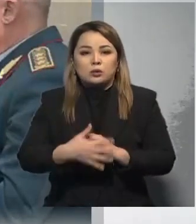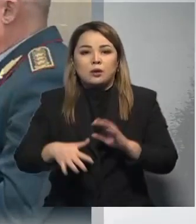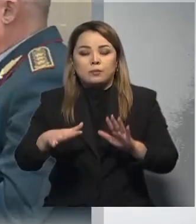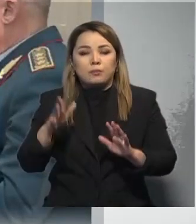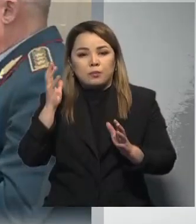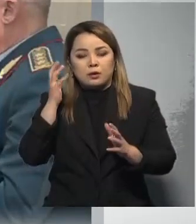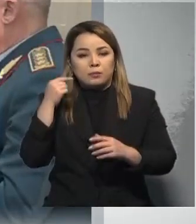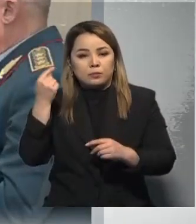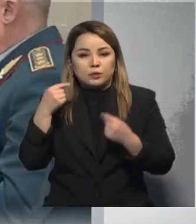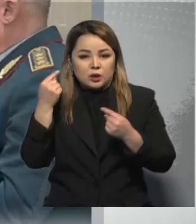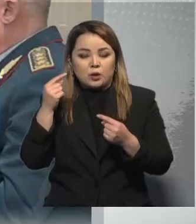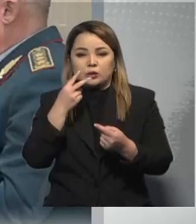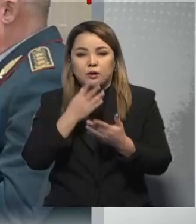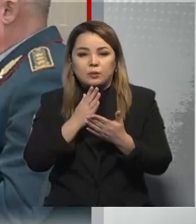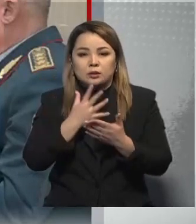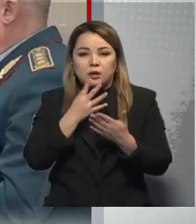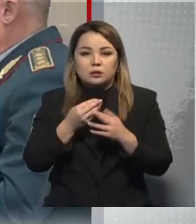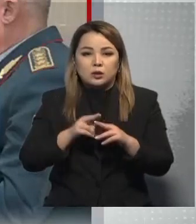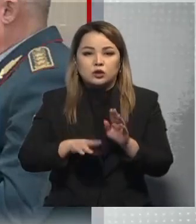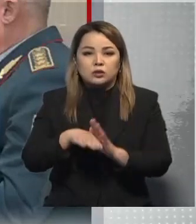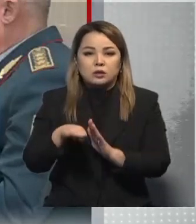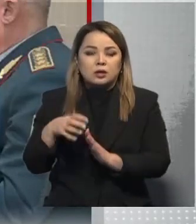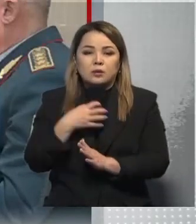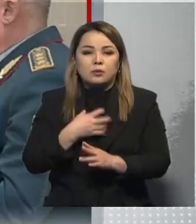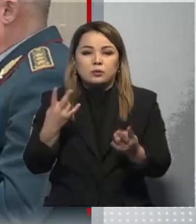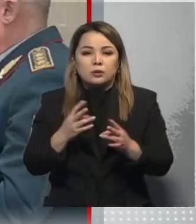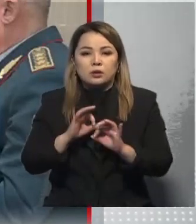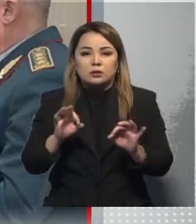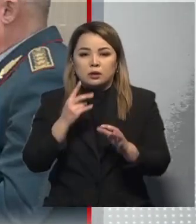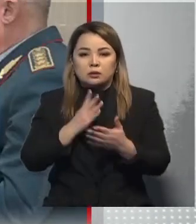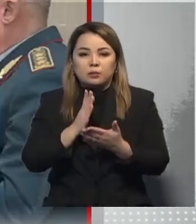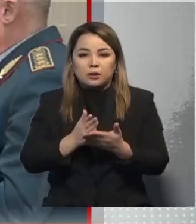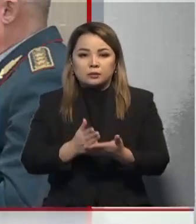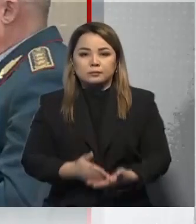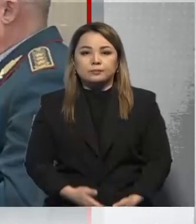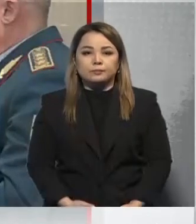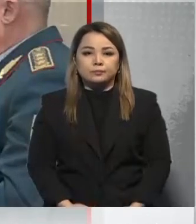моральдық психологиялық ахуалды жақсарту маңызды екенін атап өтті.